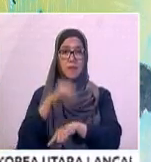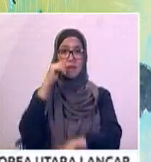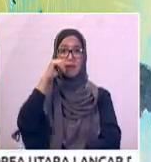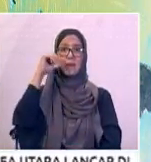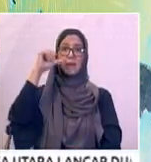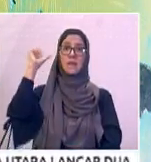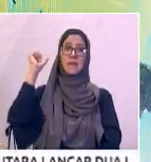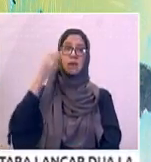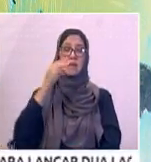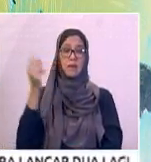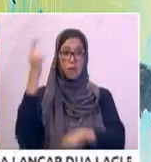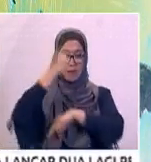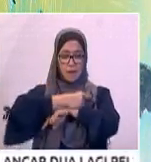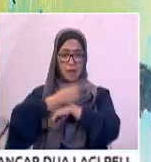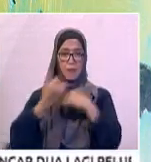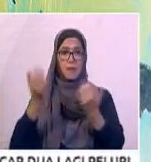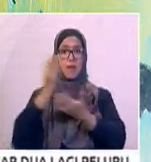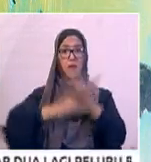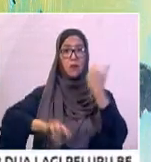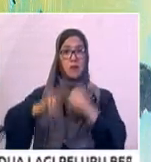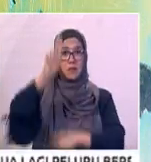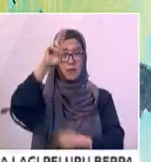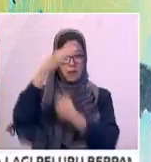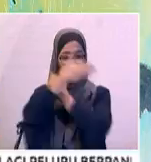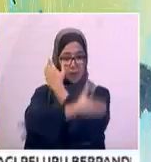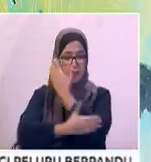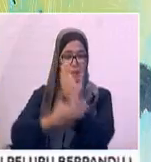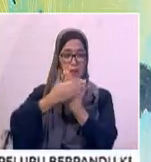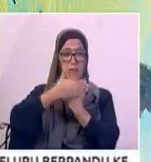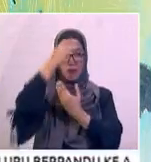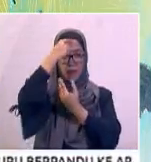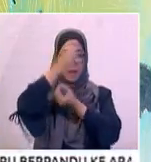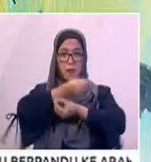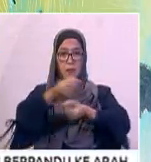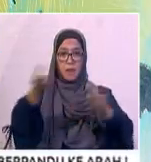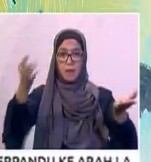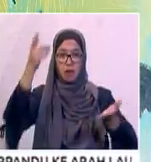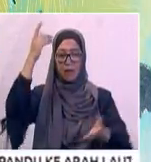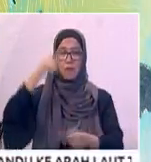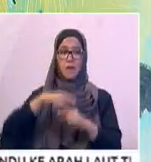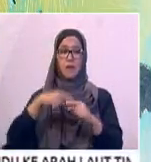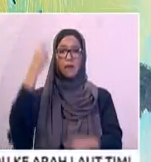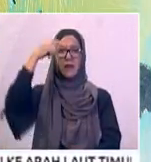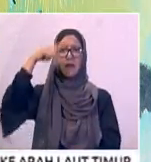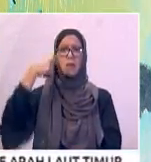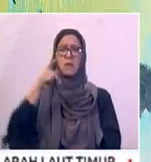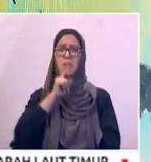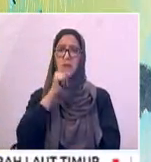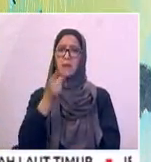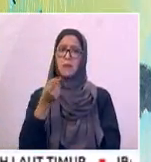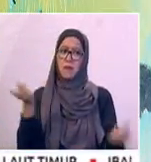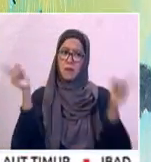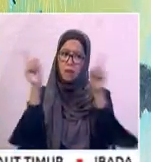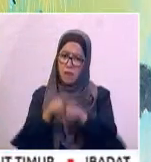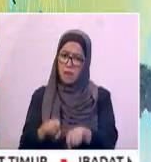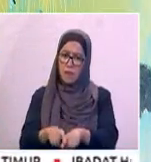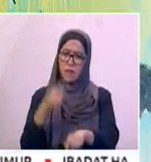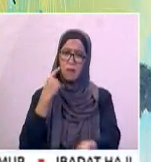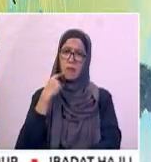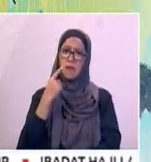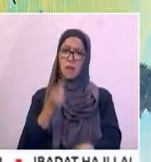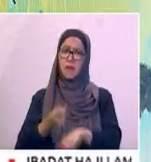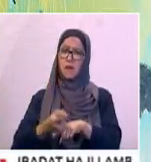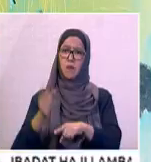ini di utara semenanjung Malaysia. Untuk makluman tuan-tuan dan puan-puan, peristiwa semalam bukanlah taufan lekima